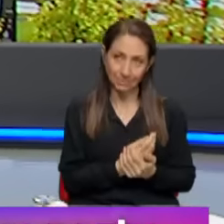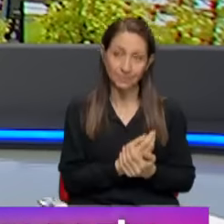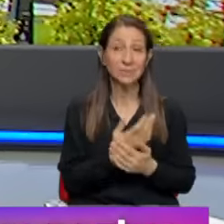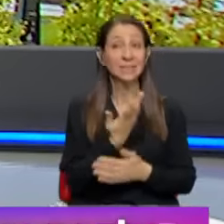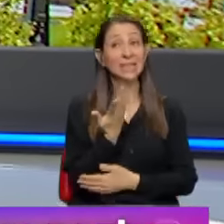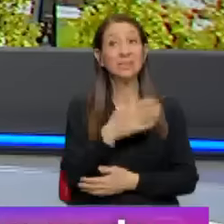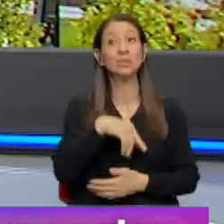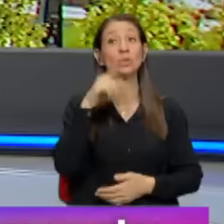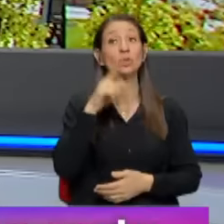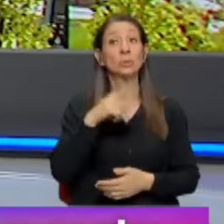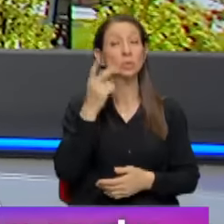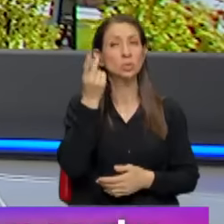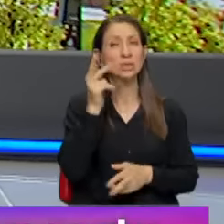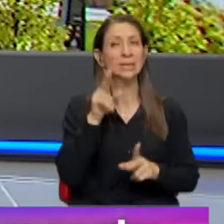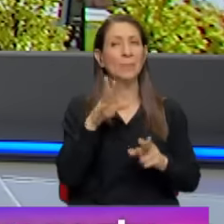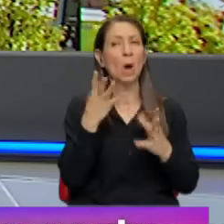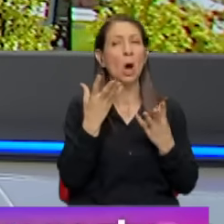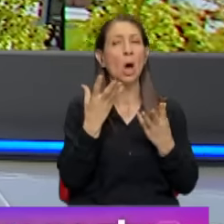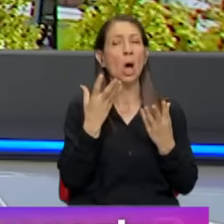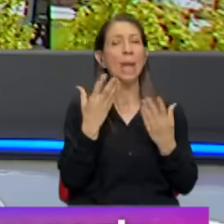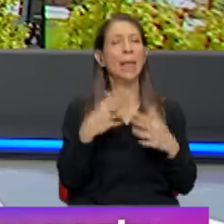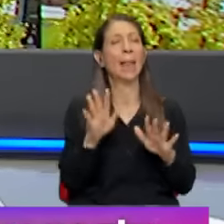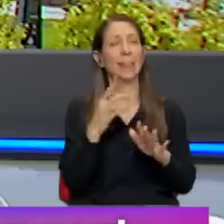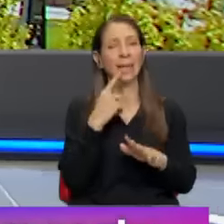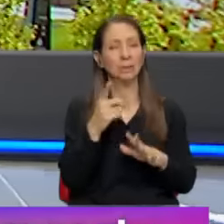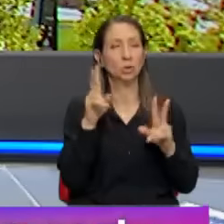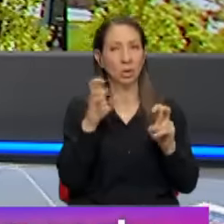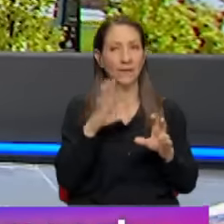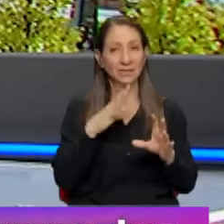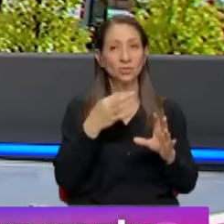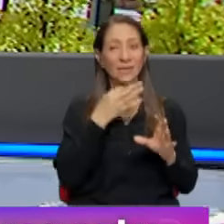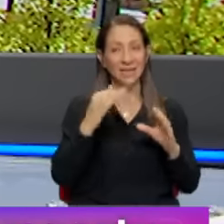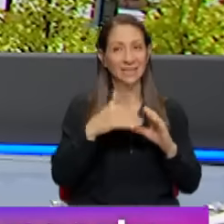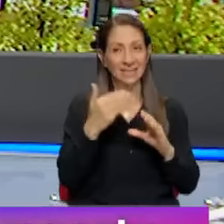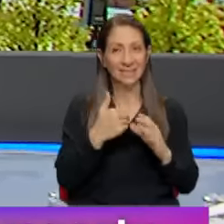Nedir gündeminizde unutulacak gibi değil dediğiniz konular varsa bizlere lütfen